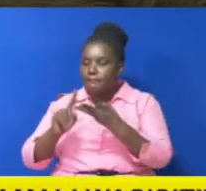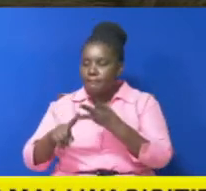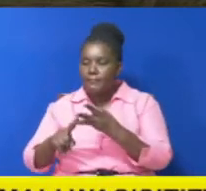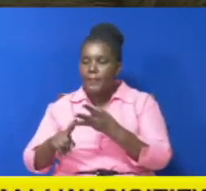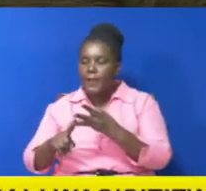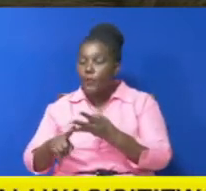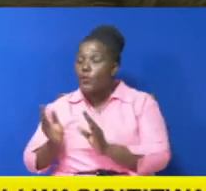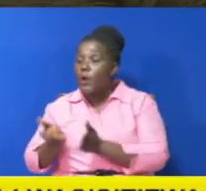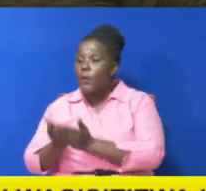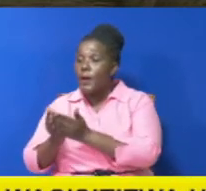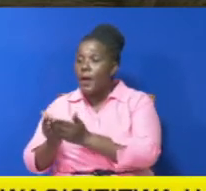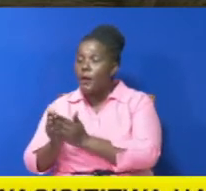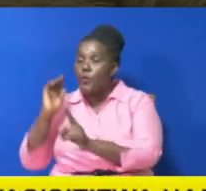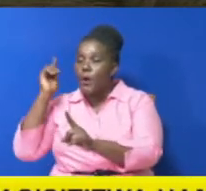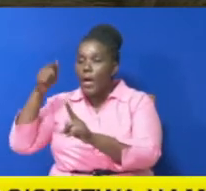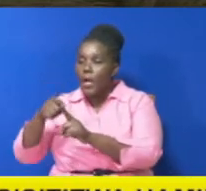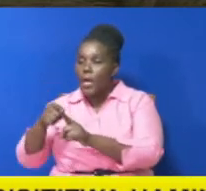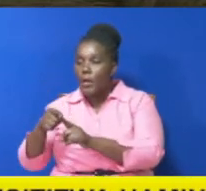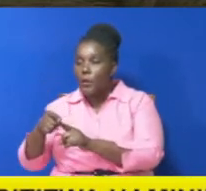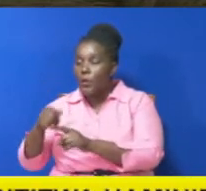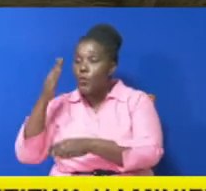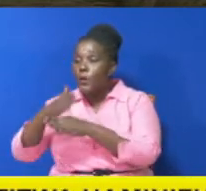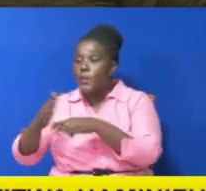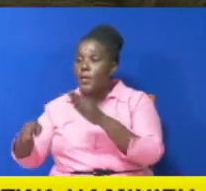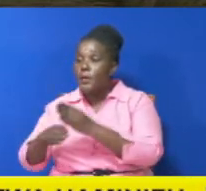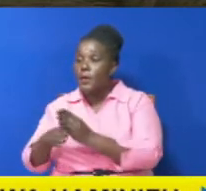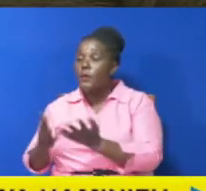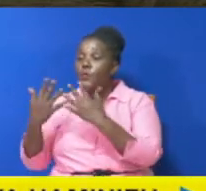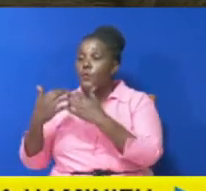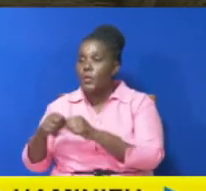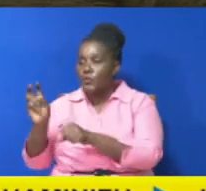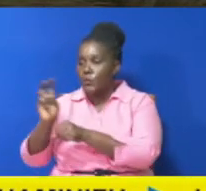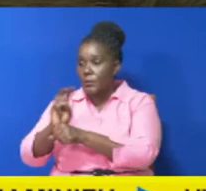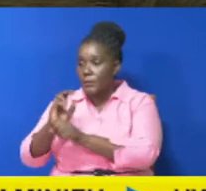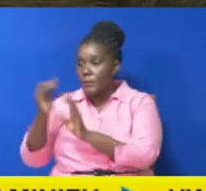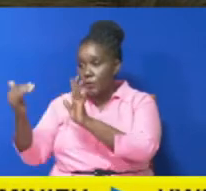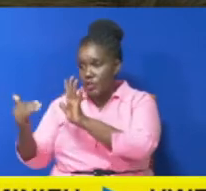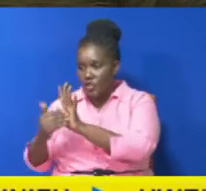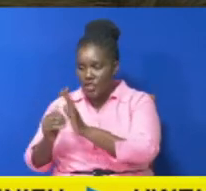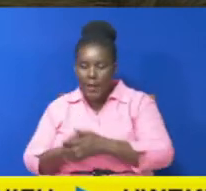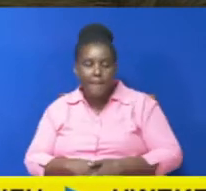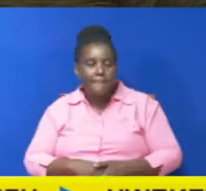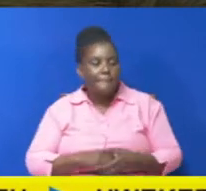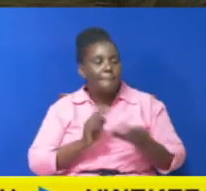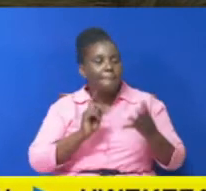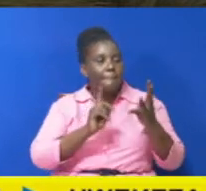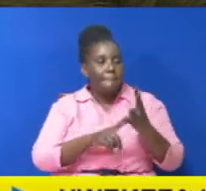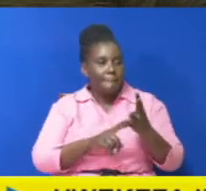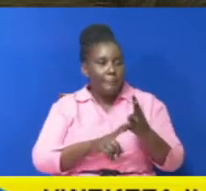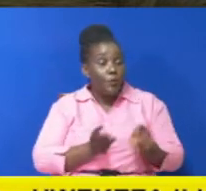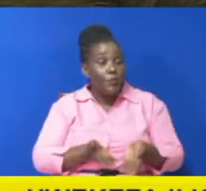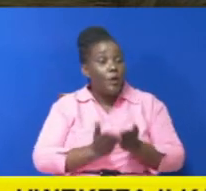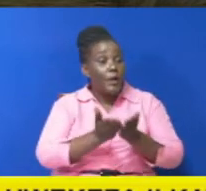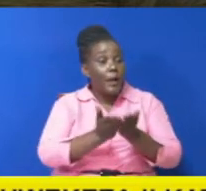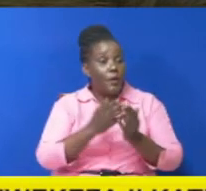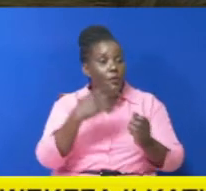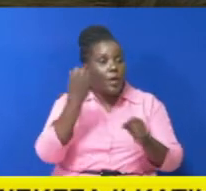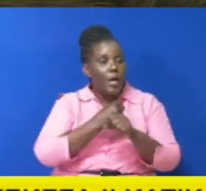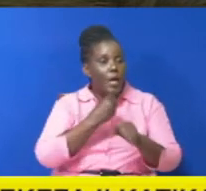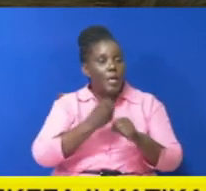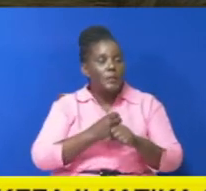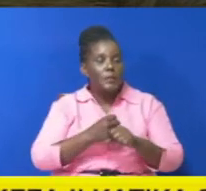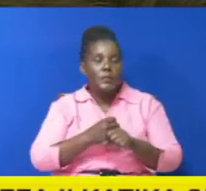wasimamizi wa sheria. Na kuna wadau ambao kazi yake ni kufanya midaharo na makundi mbalimbali ambayo